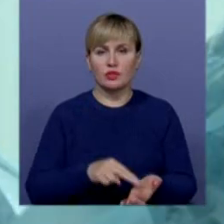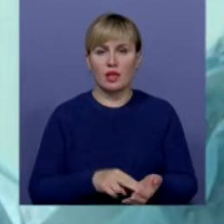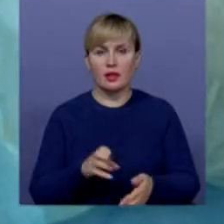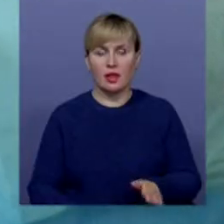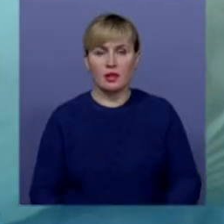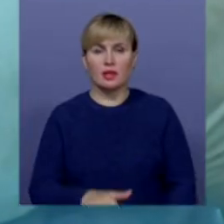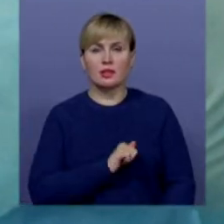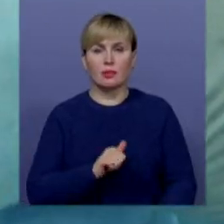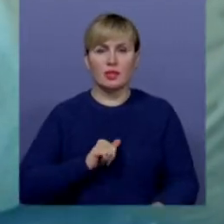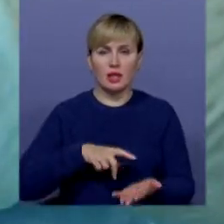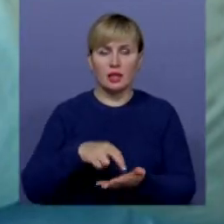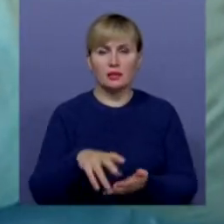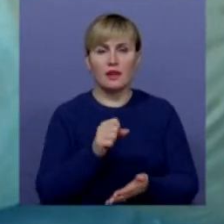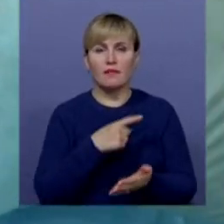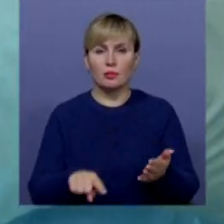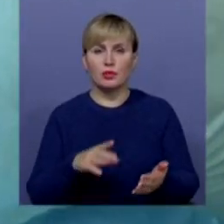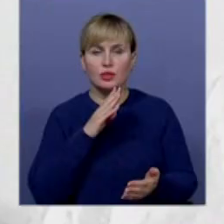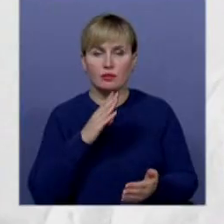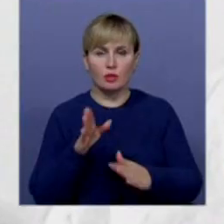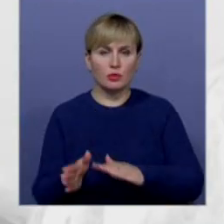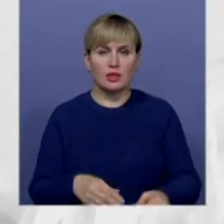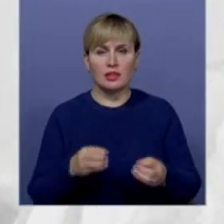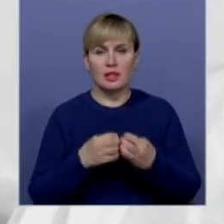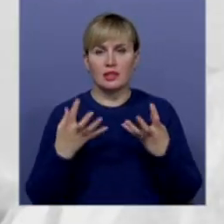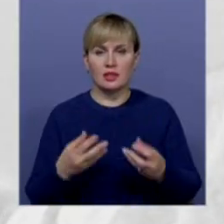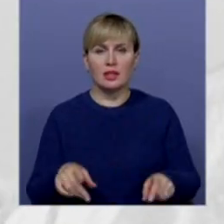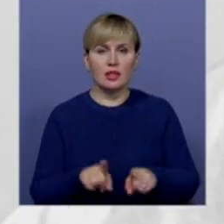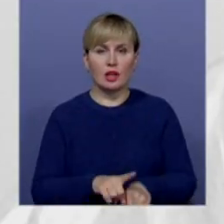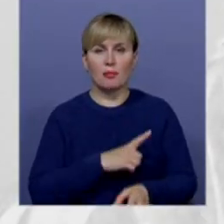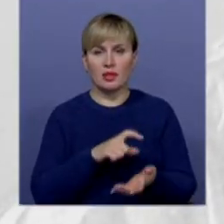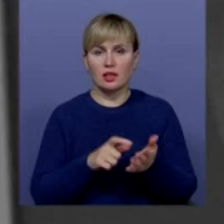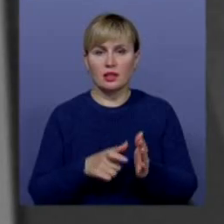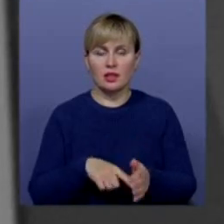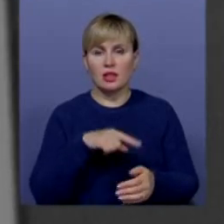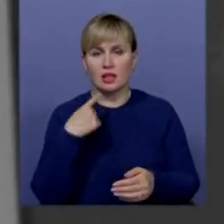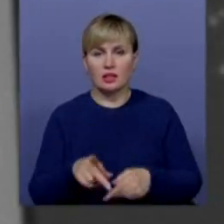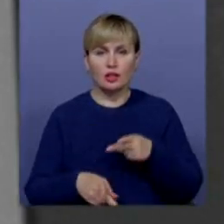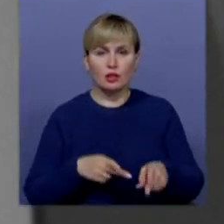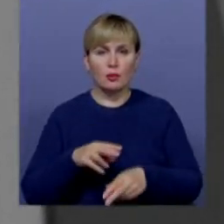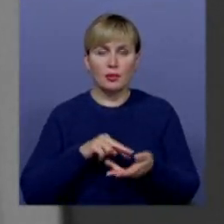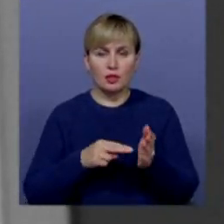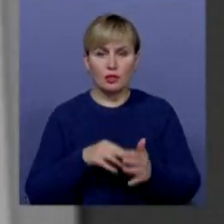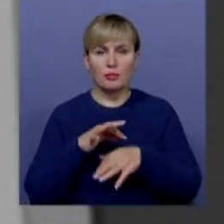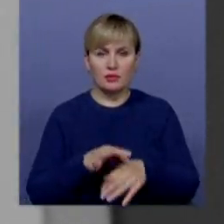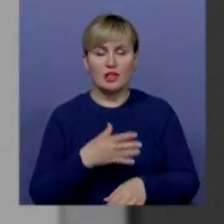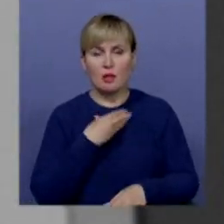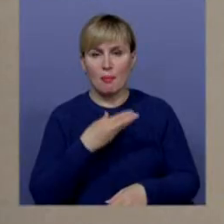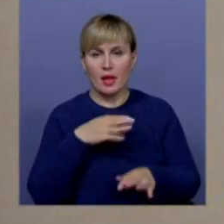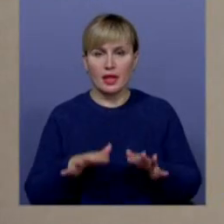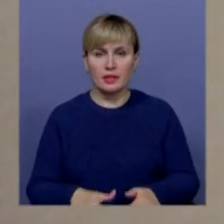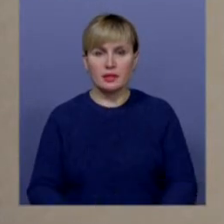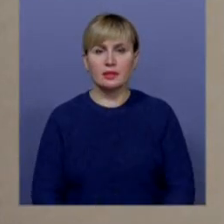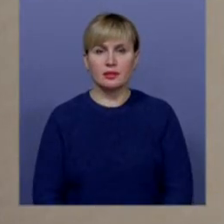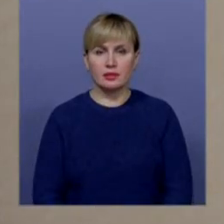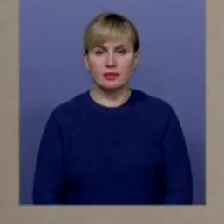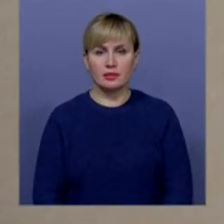ноги и самостоятельно ходить, а выпишут девочку спустя 10 дней. Такие мастер-классы российские хирурги планируют провести и в Семипалатинске.